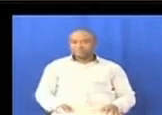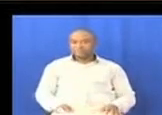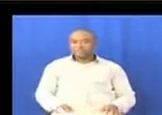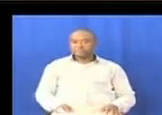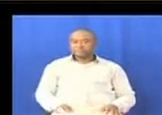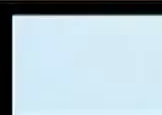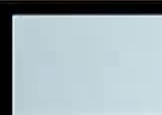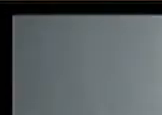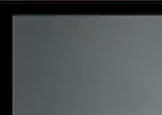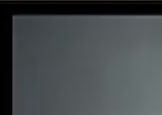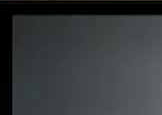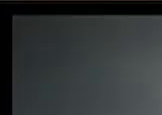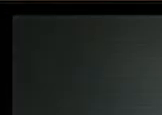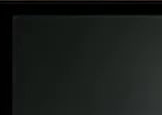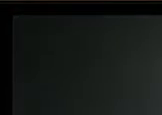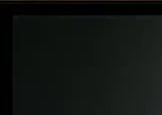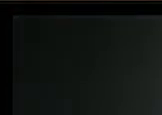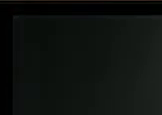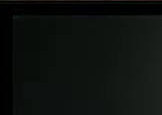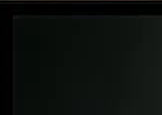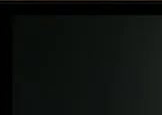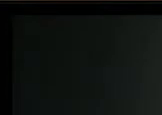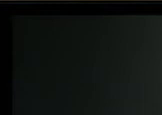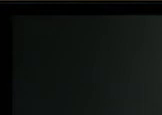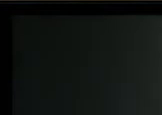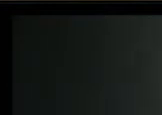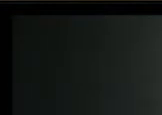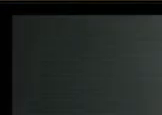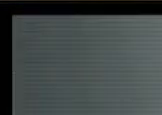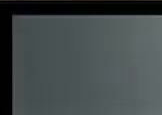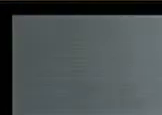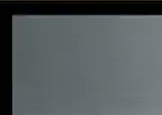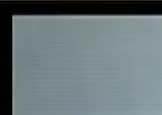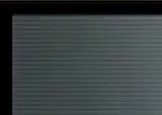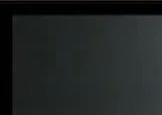sio kama baadhi ya wachungaji walio humu bungeni,